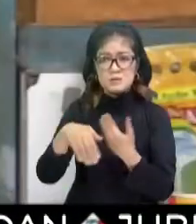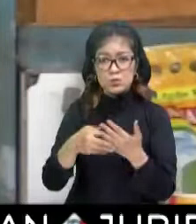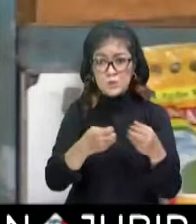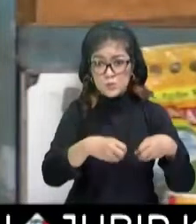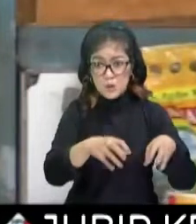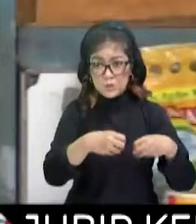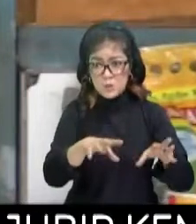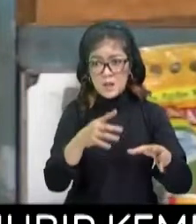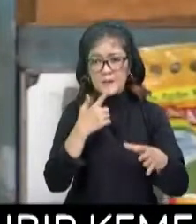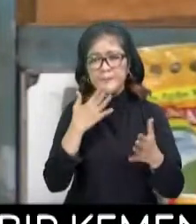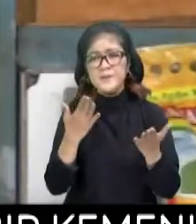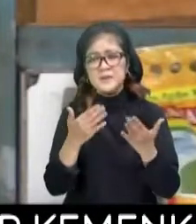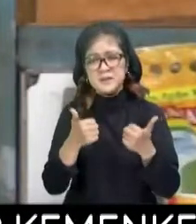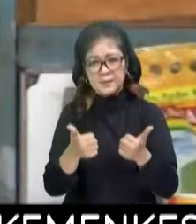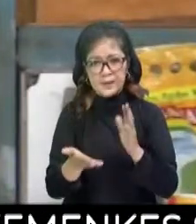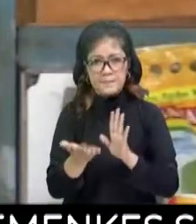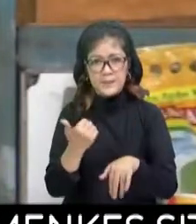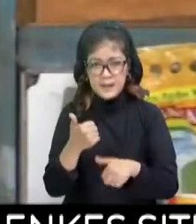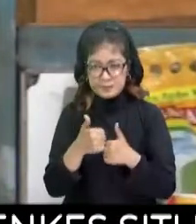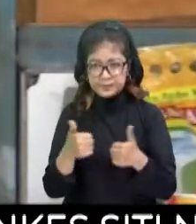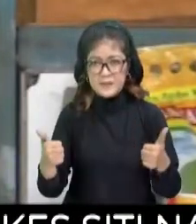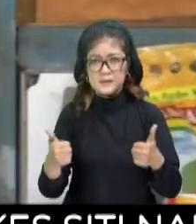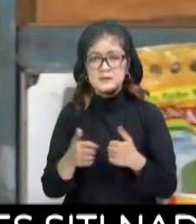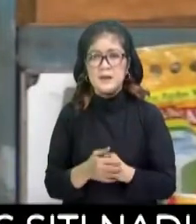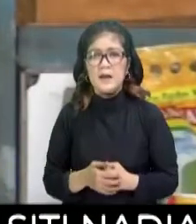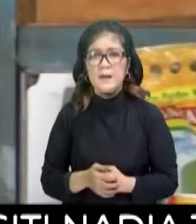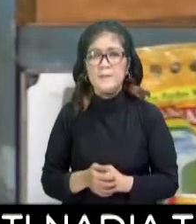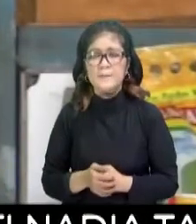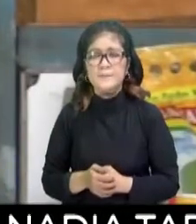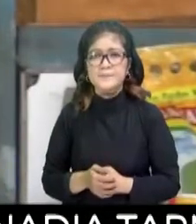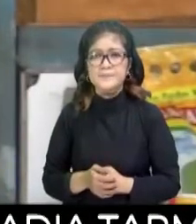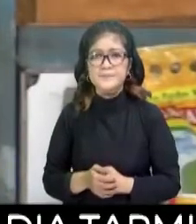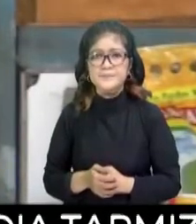kembali di harga normal dari Jakarta Talking Tong Tji Andre Setiawan Novan Dwi news melaporkan